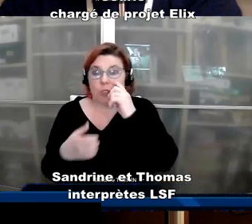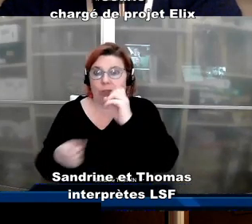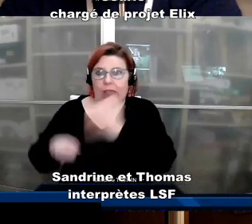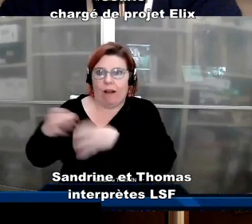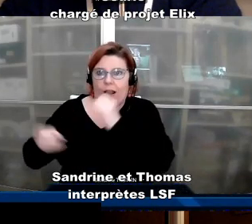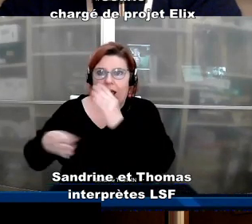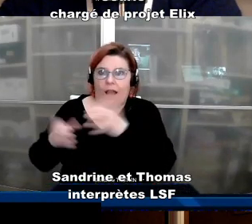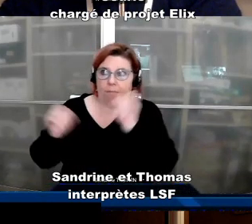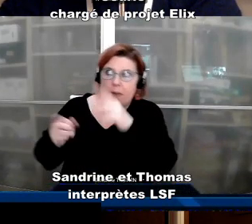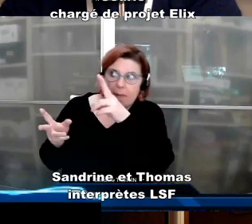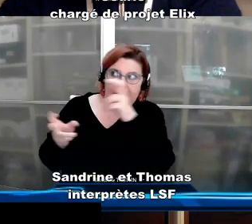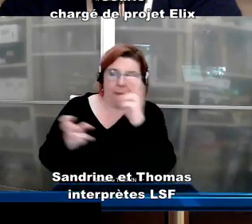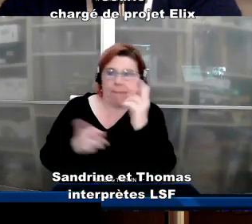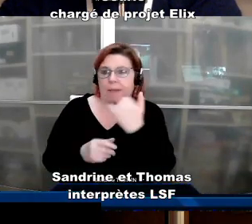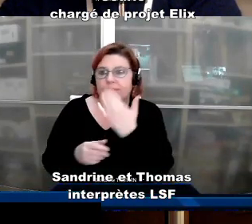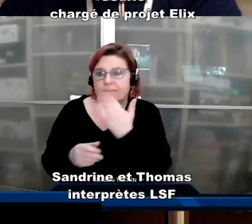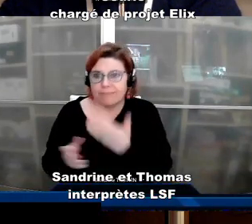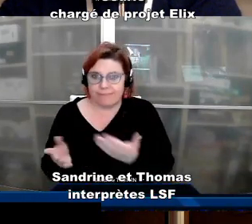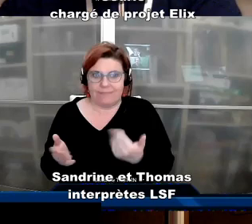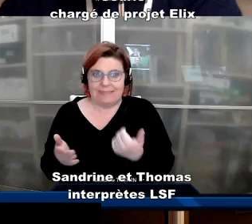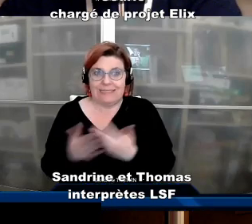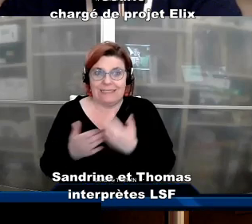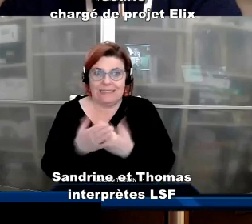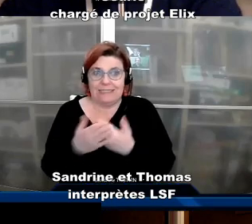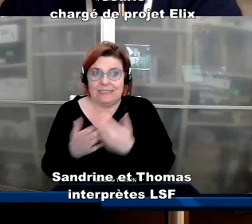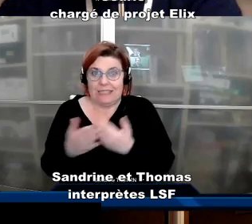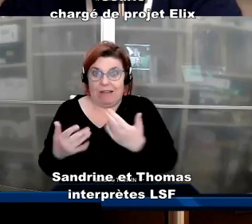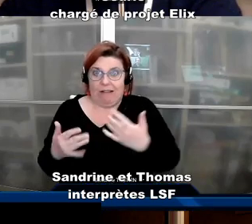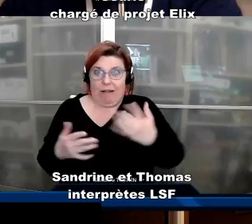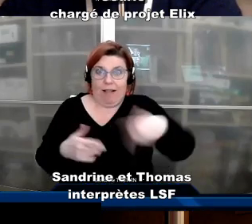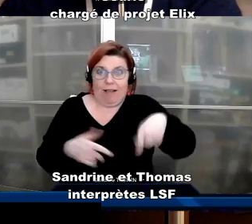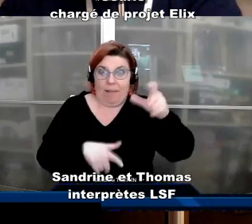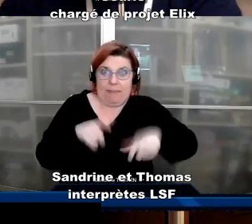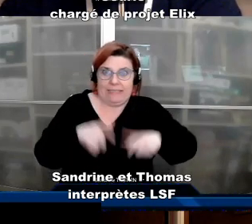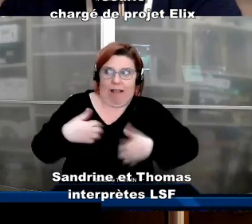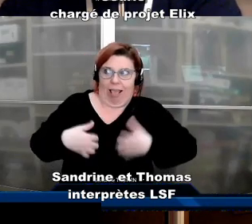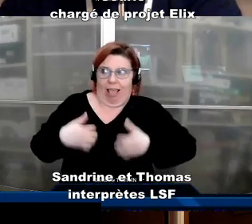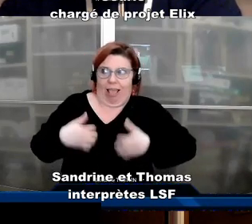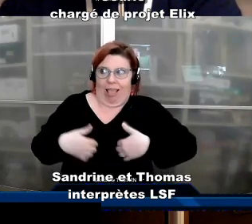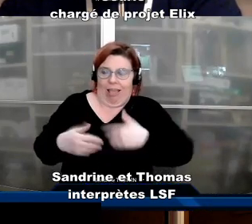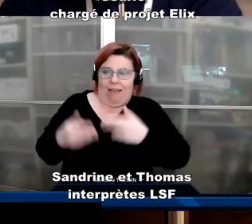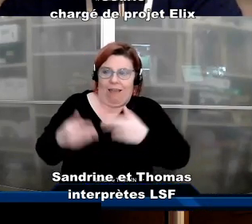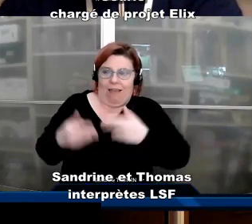Donc voilà, ça, Sandrine, les gens envient ton niveau en langue des signes.